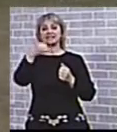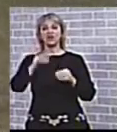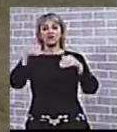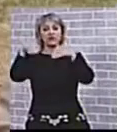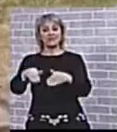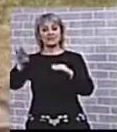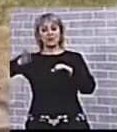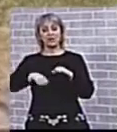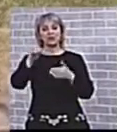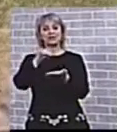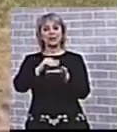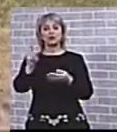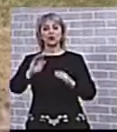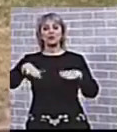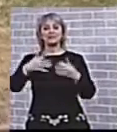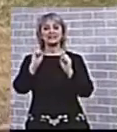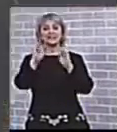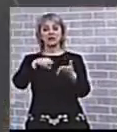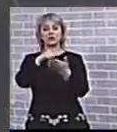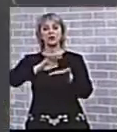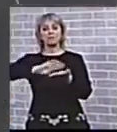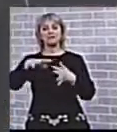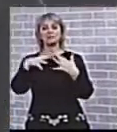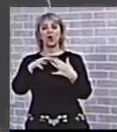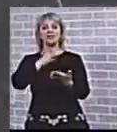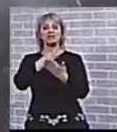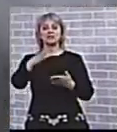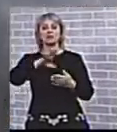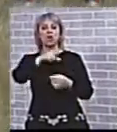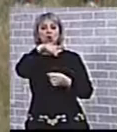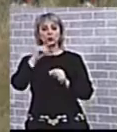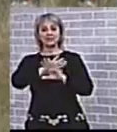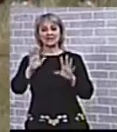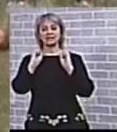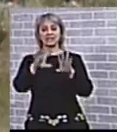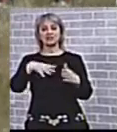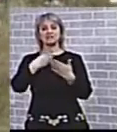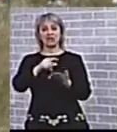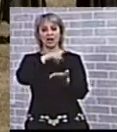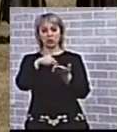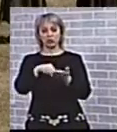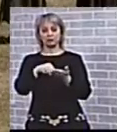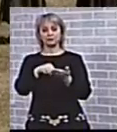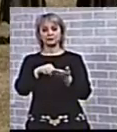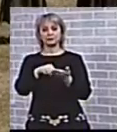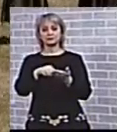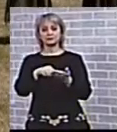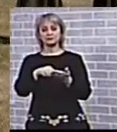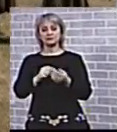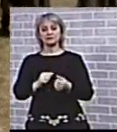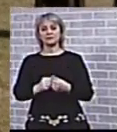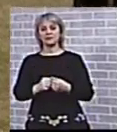на берегу Таганрога, чтобы предложить сдать город без боя. Ответом было: русские не сдают своих городов.